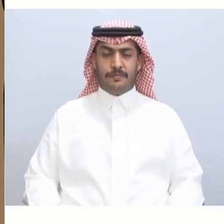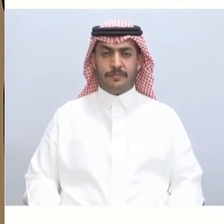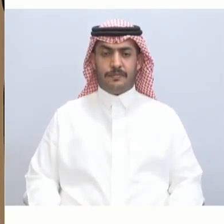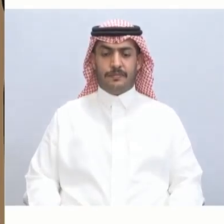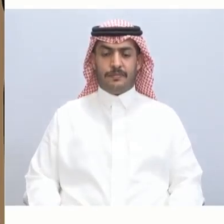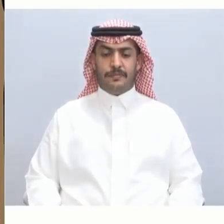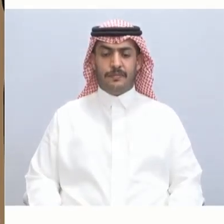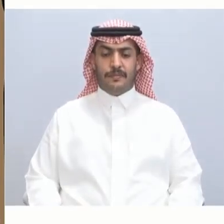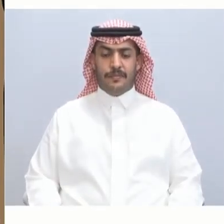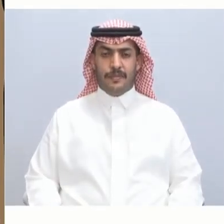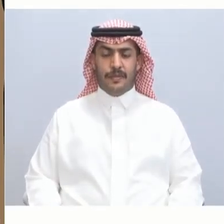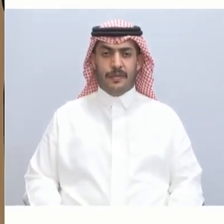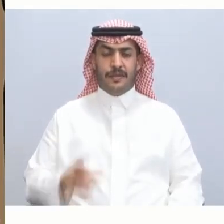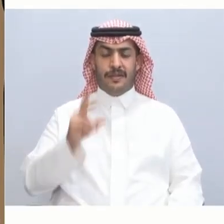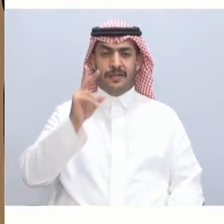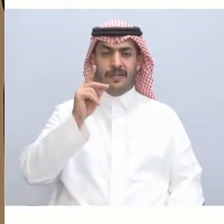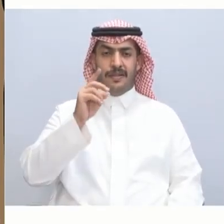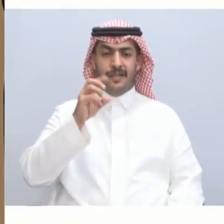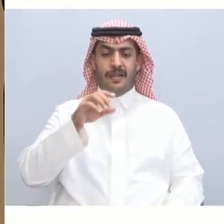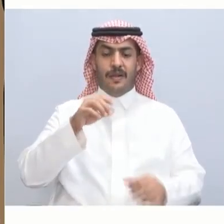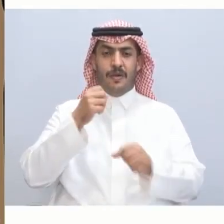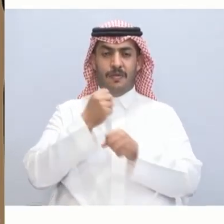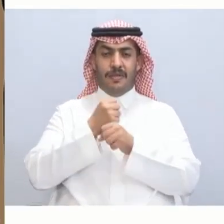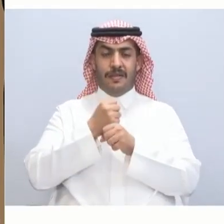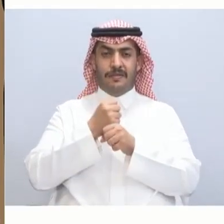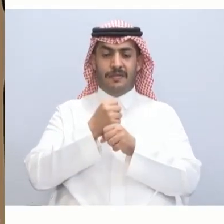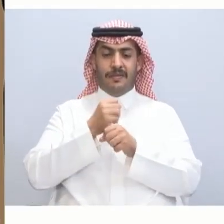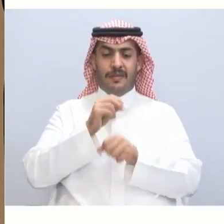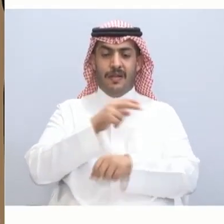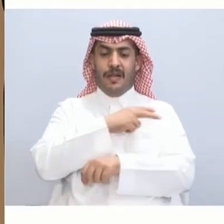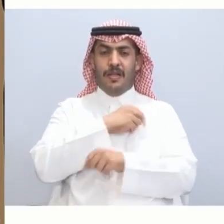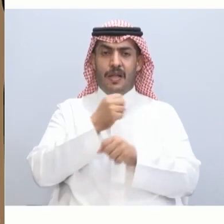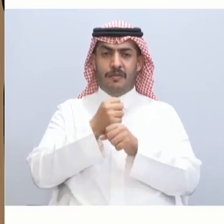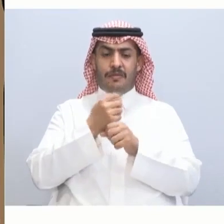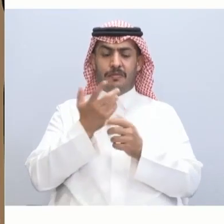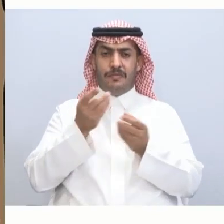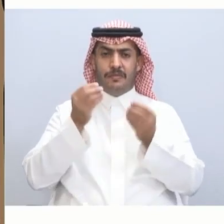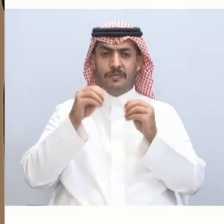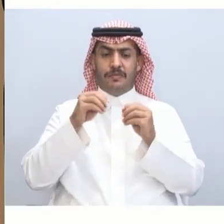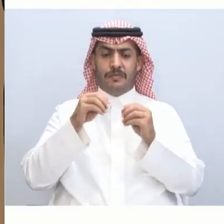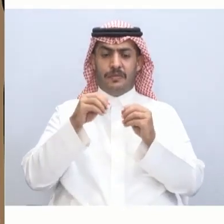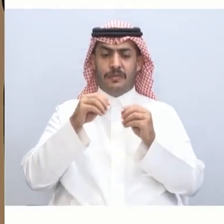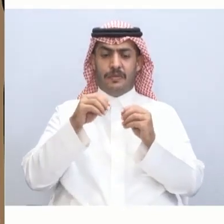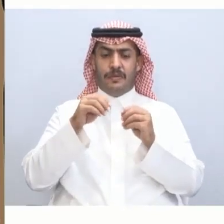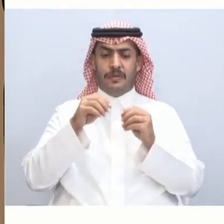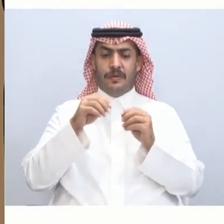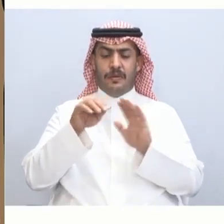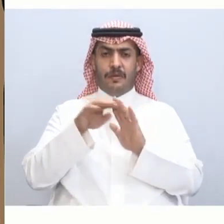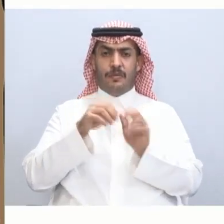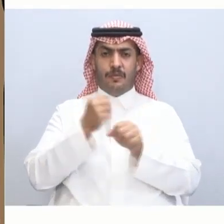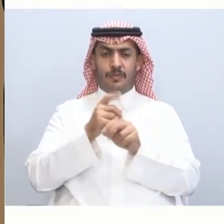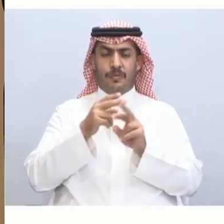الجامعيه ثالثا الوظيفيه اعباء العمل اكبر من المعتاد تغييرات